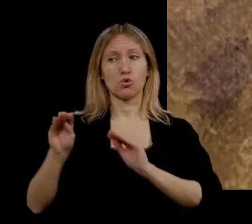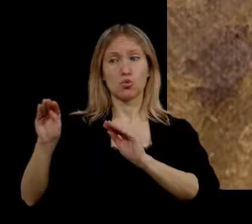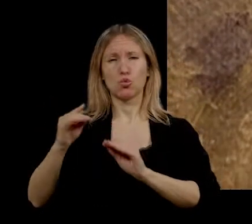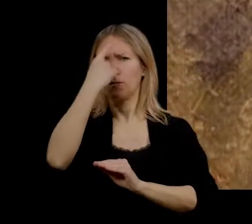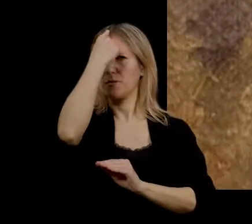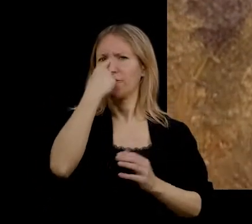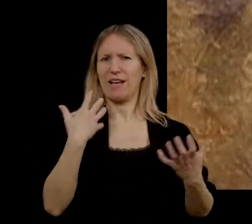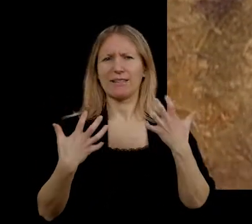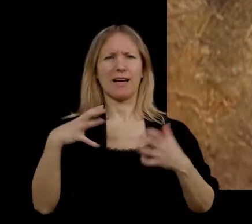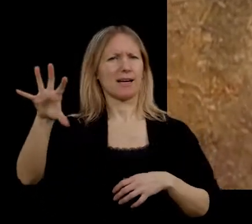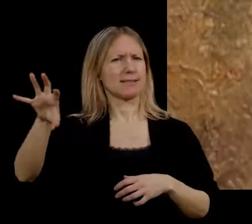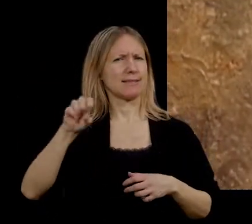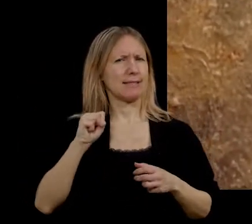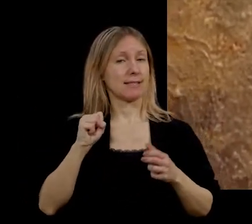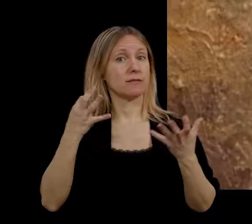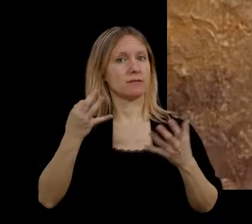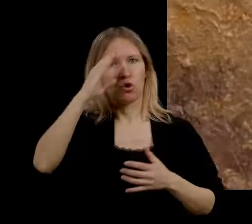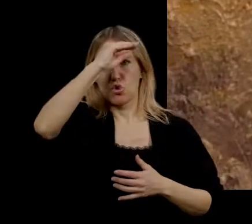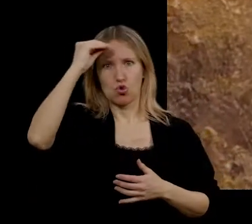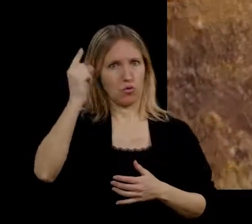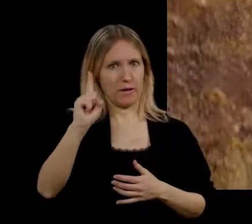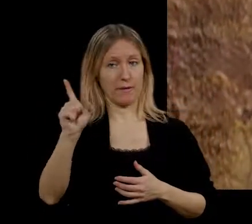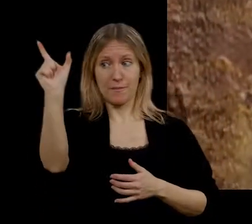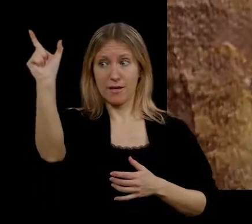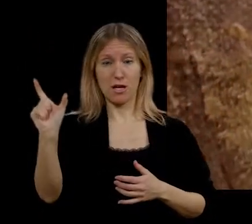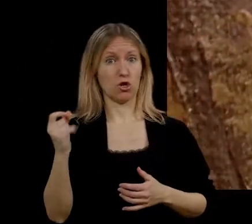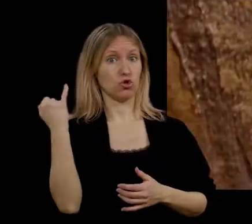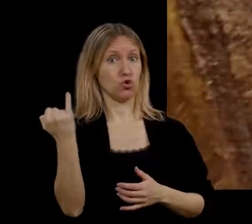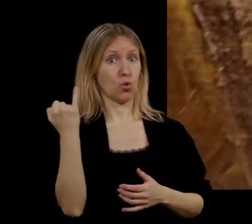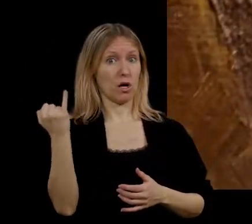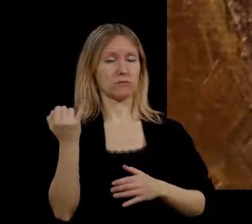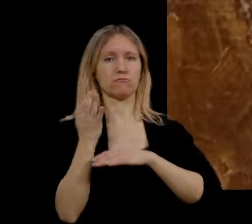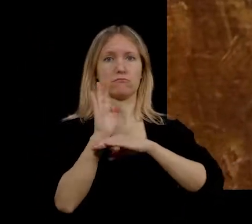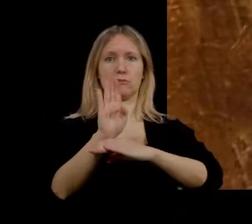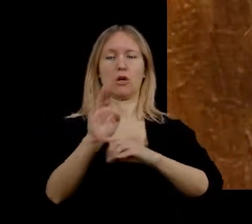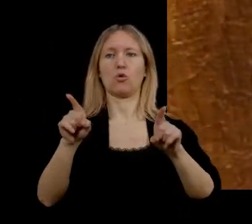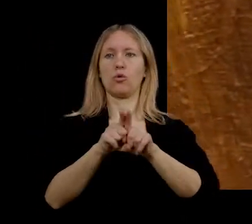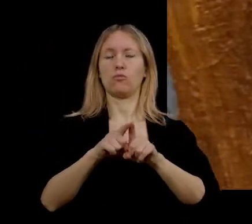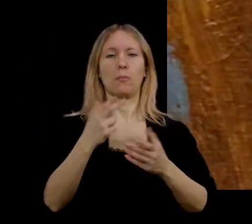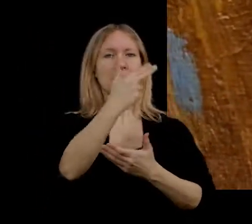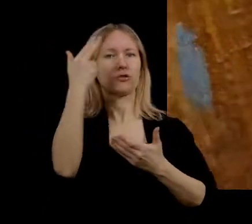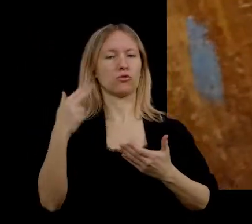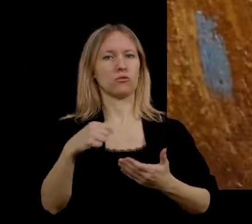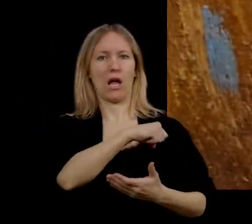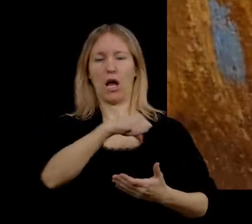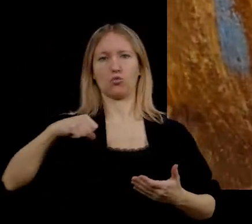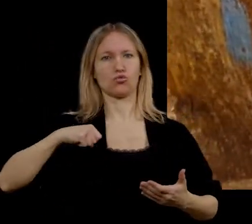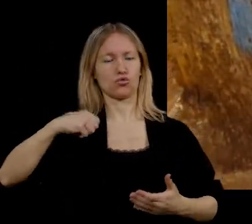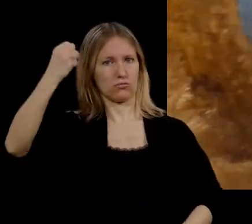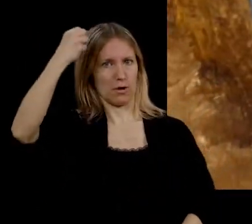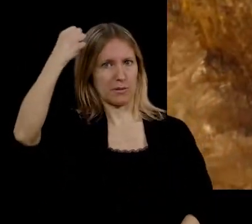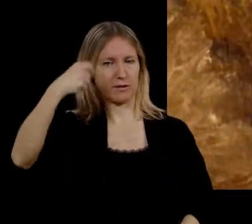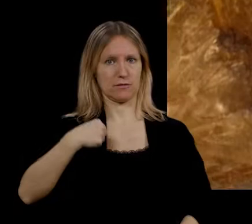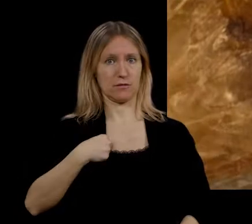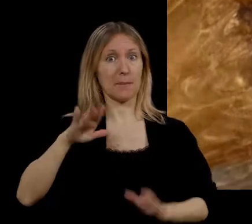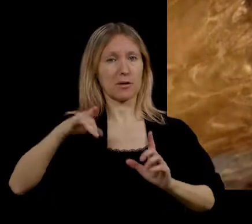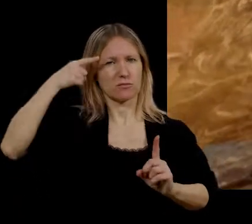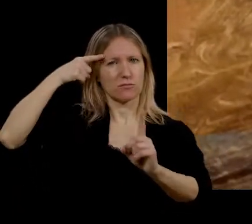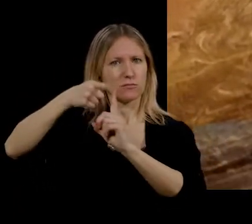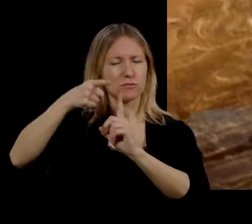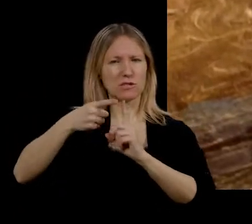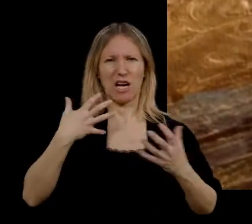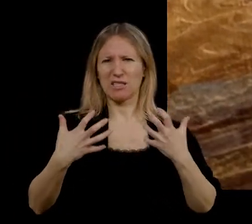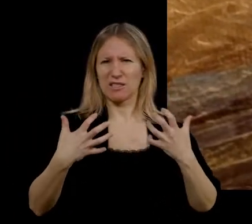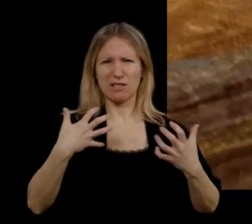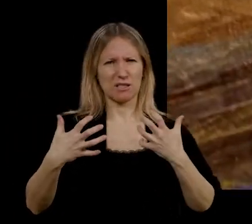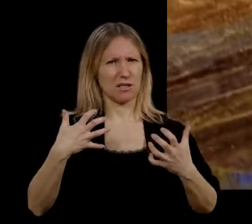Per entendre el seu perfil artístic, convé no oblidar que Joan Abelló es presentava com un pintor autodidacta. Però l'afany